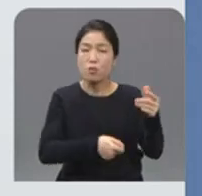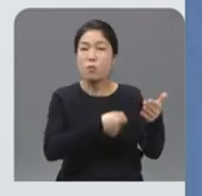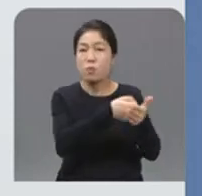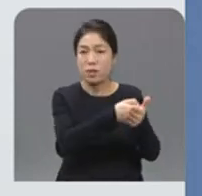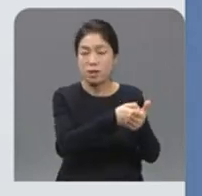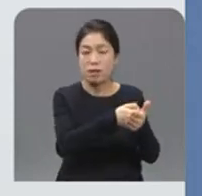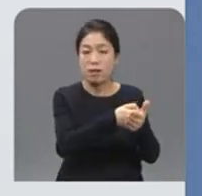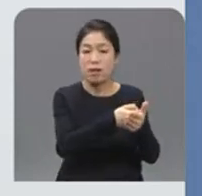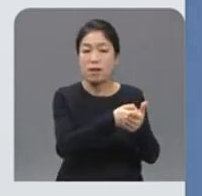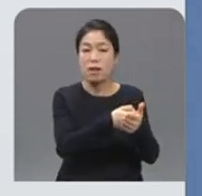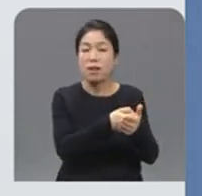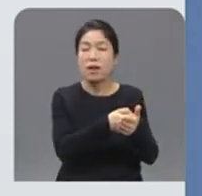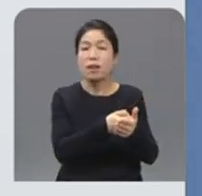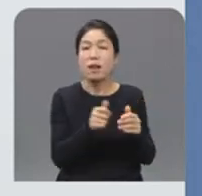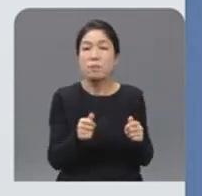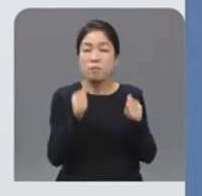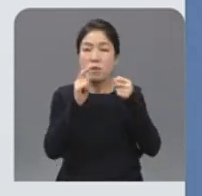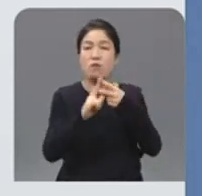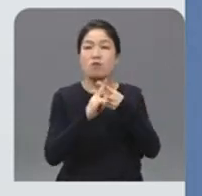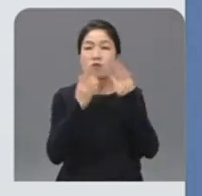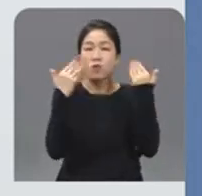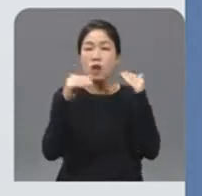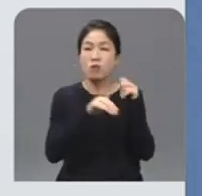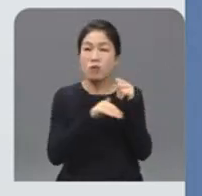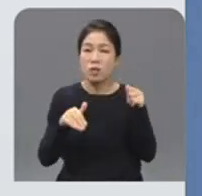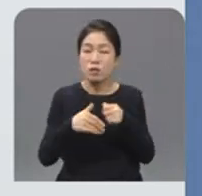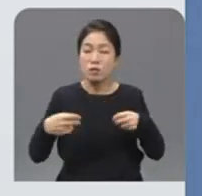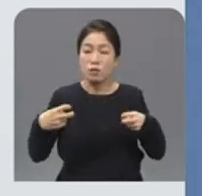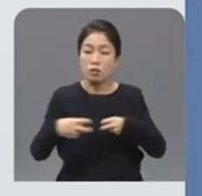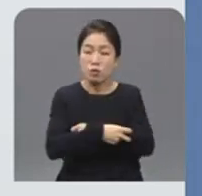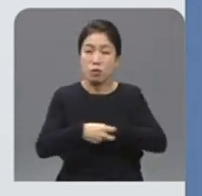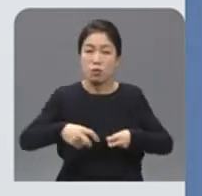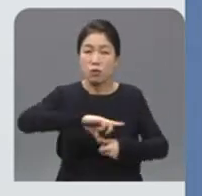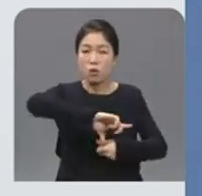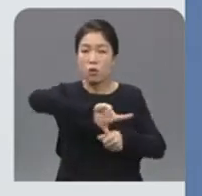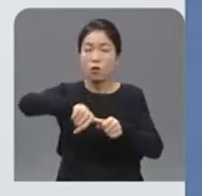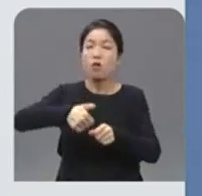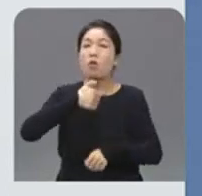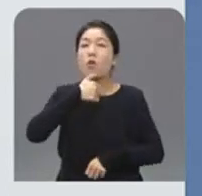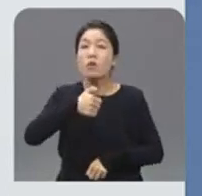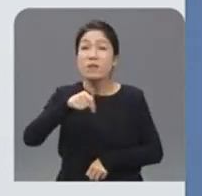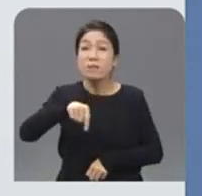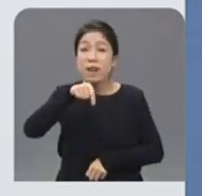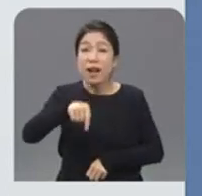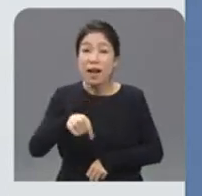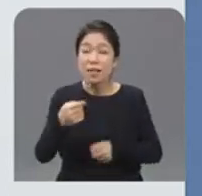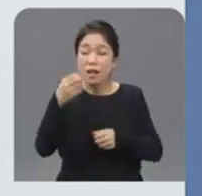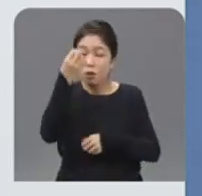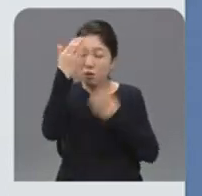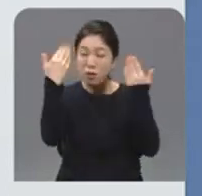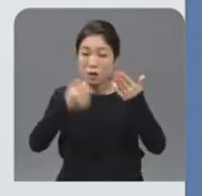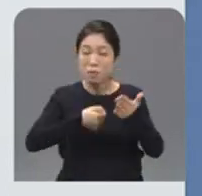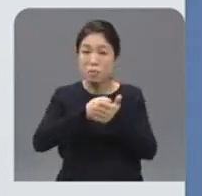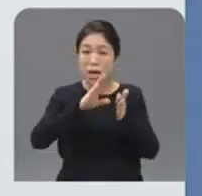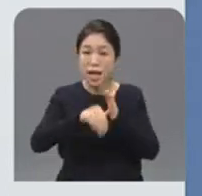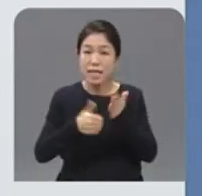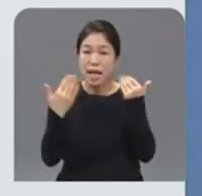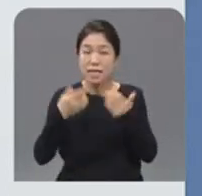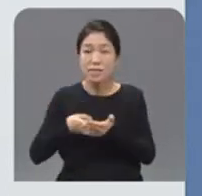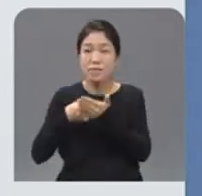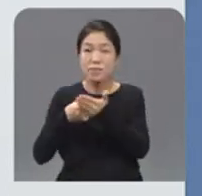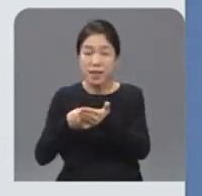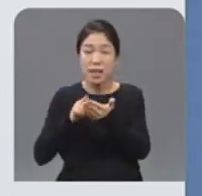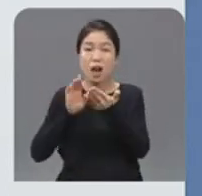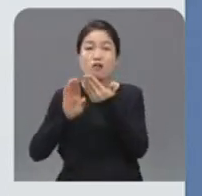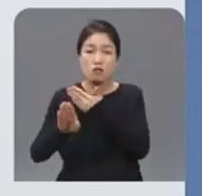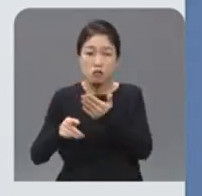배정하고 출신 중학교를 기준으로 대중교통 50분 거리 안에 배정 가능 고교 가운데 학생이 지원한 후지원